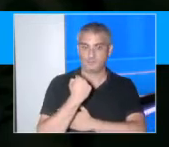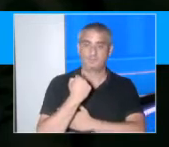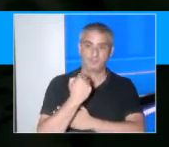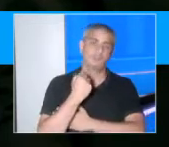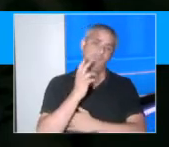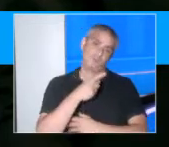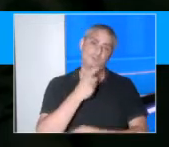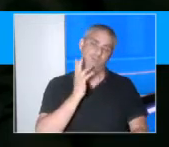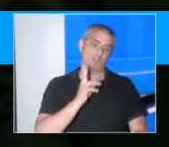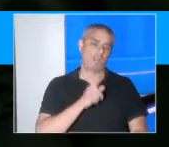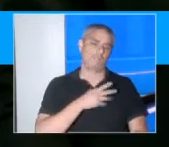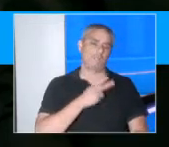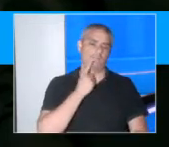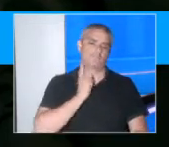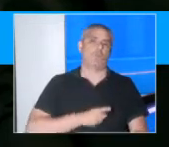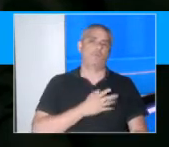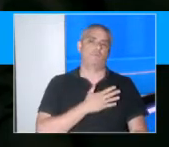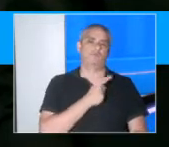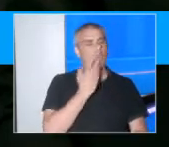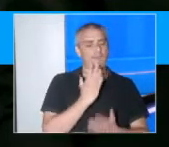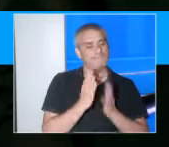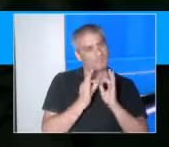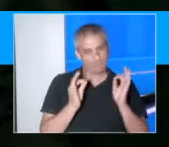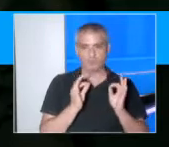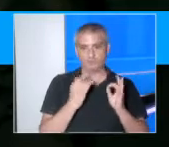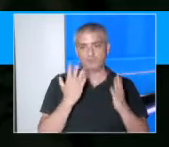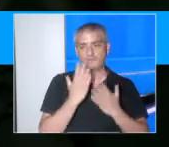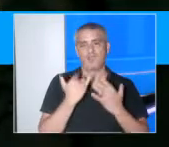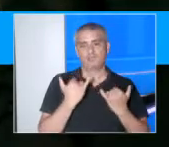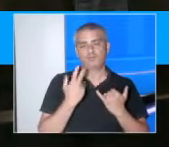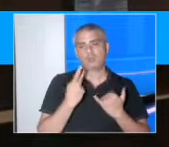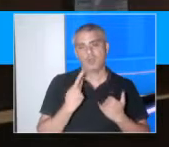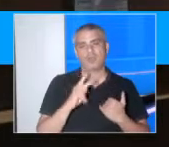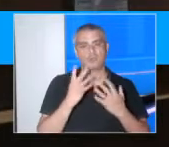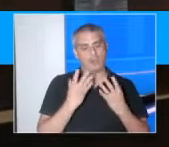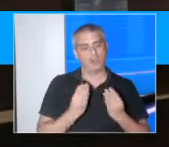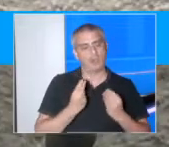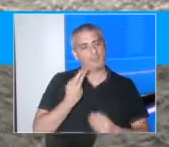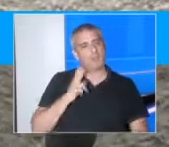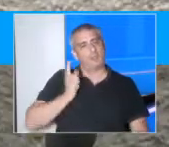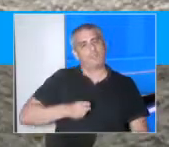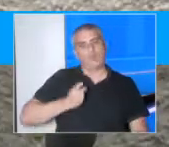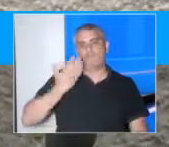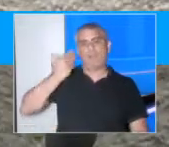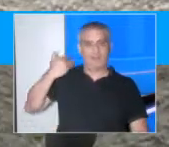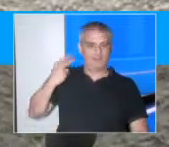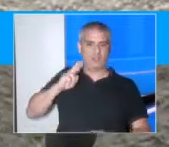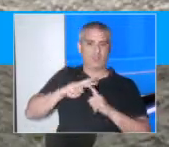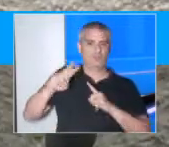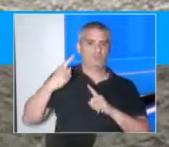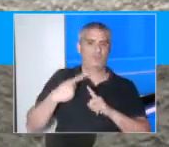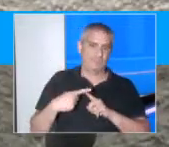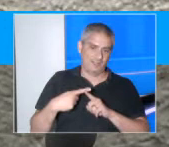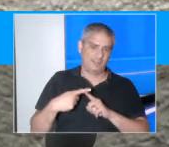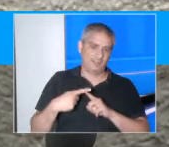הסמכות שהיא מחויבות, אז הוא היה מלכתחילה כבר עכשיו הרבה יותר מחויב ממה שהוא היה לפני חודשיים